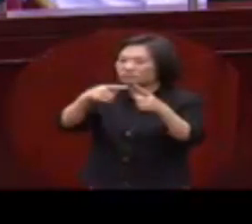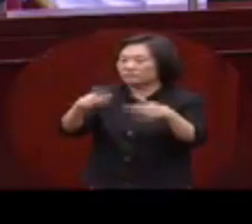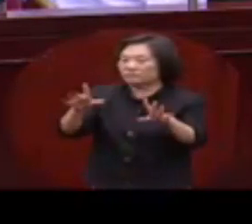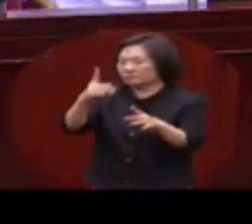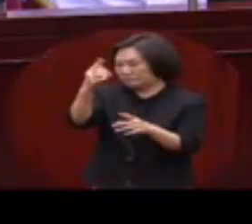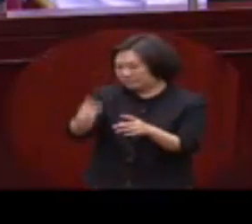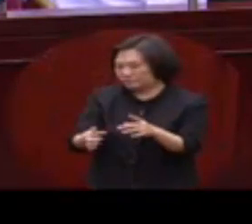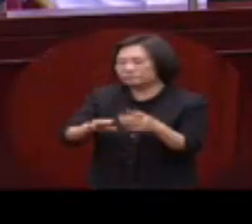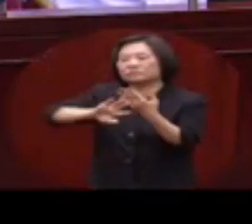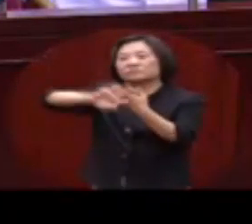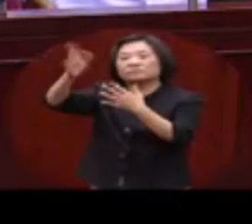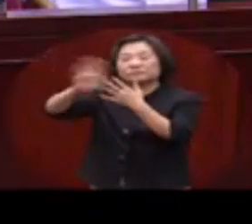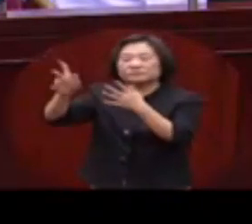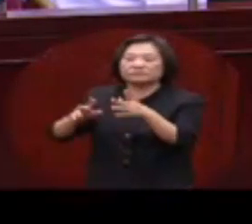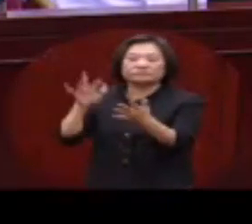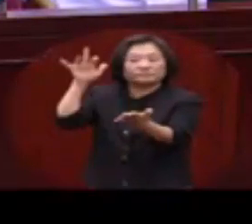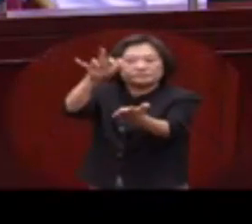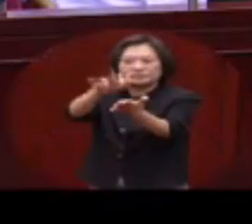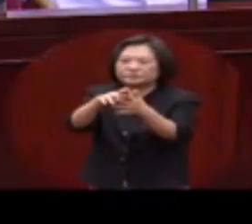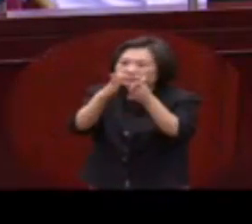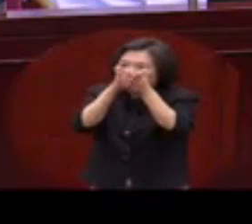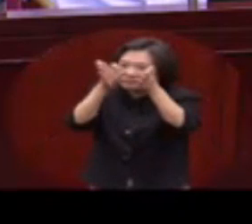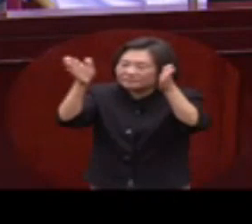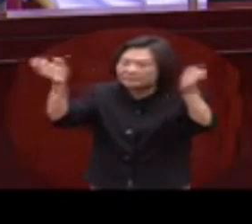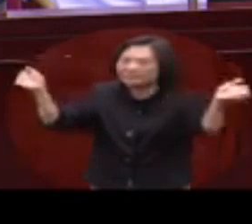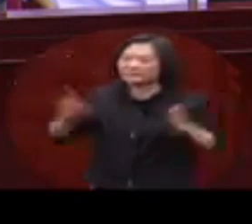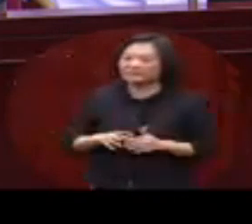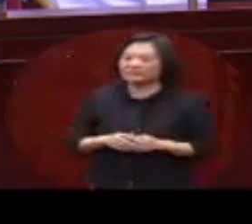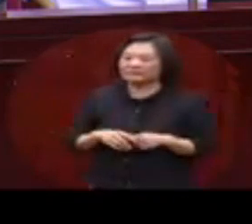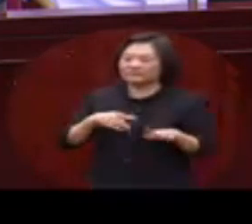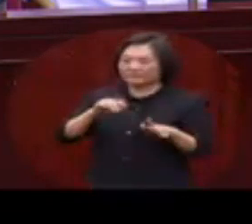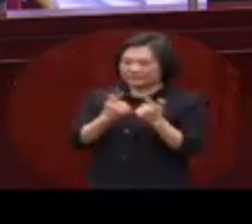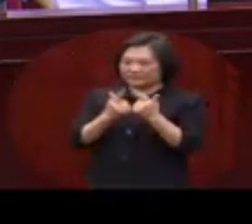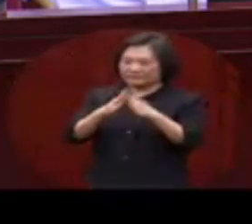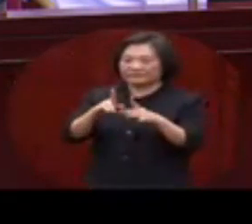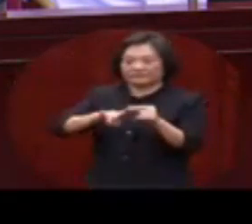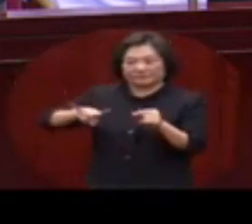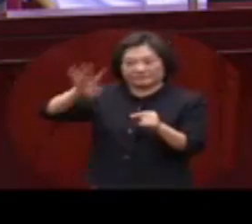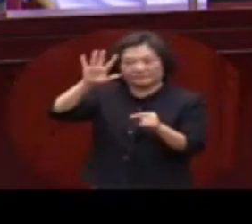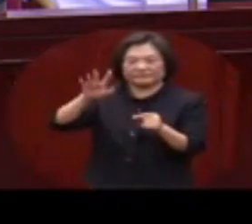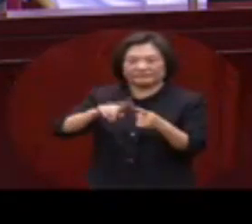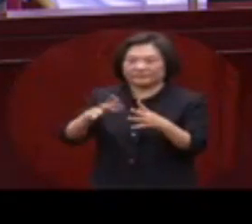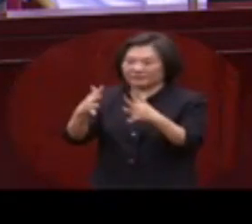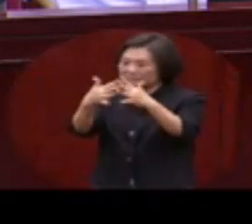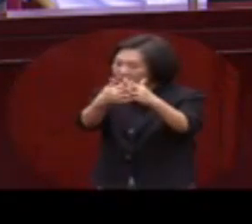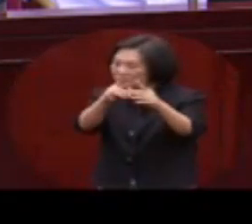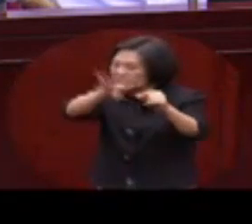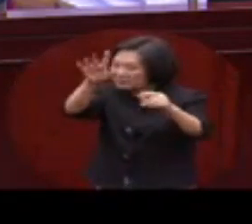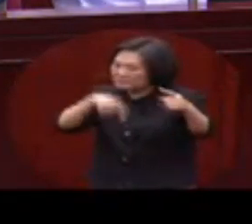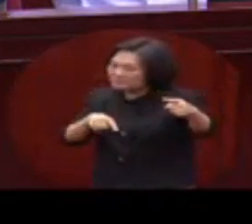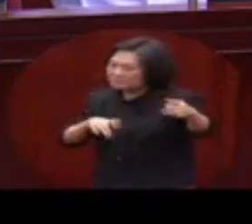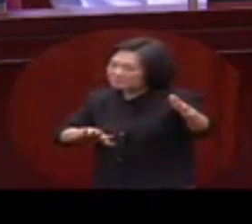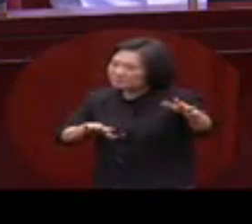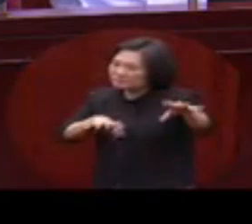道到国外去看看。另外我们台北市高中，你知道跟其他英国跟美国的高中开始有这